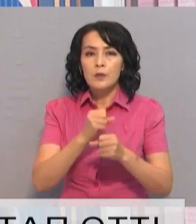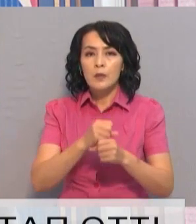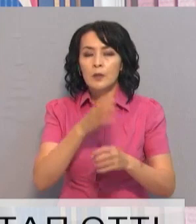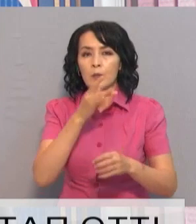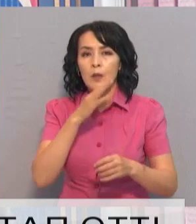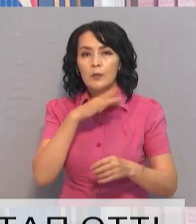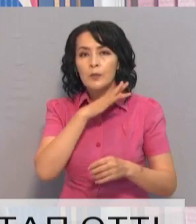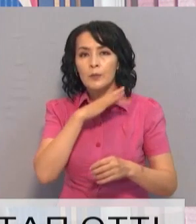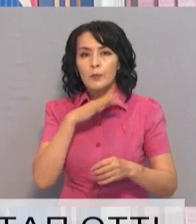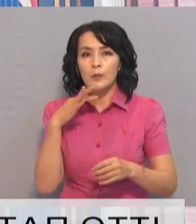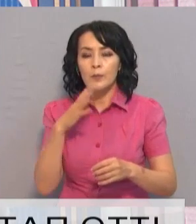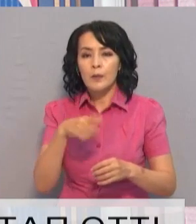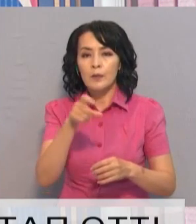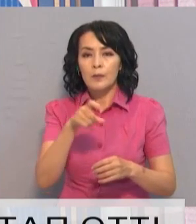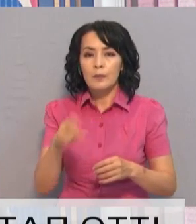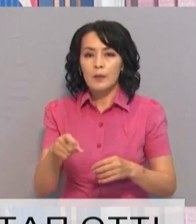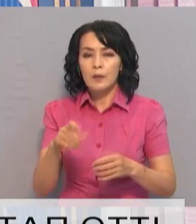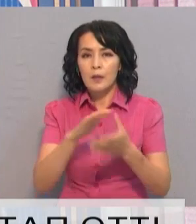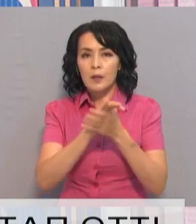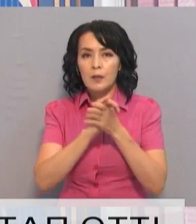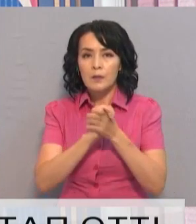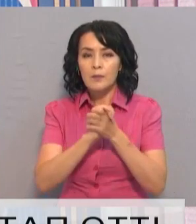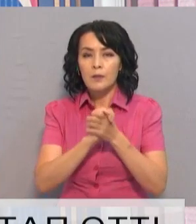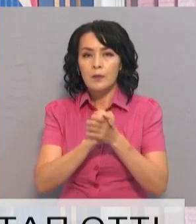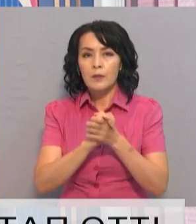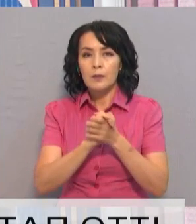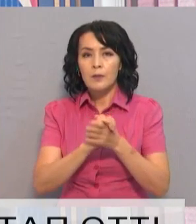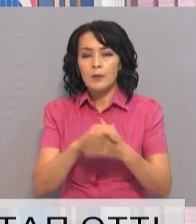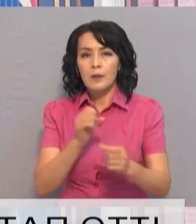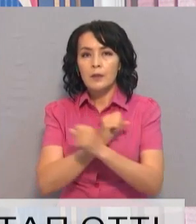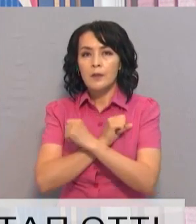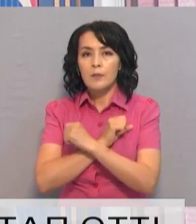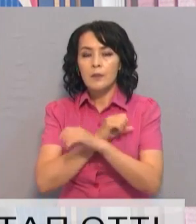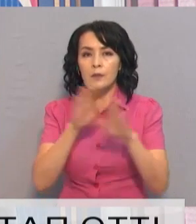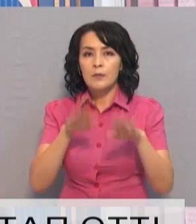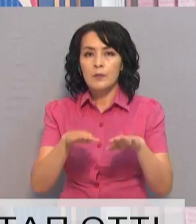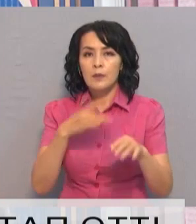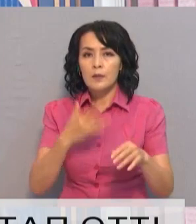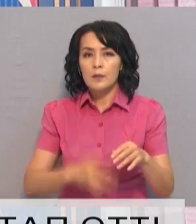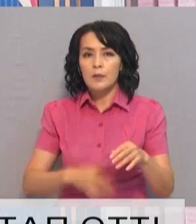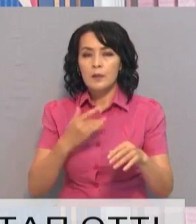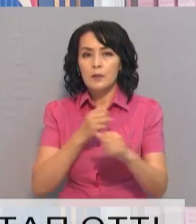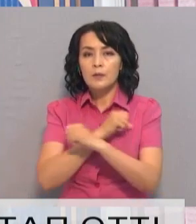сіңірген әртесімізге кәсіподақ ұйымының атынан демалыс орнына, сарағаш орнына